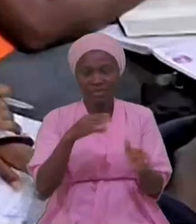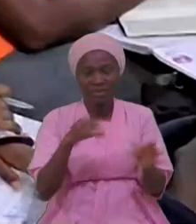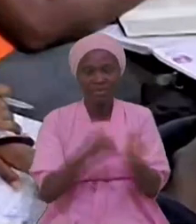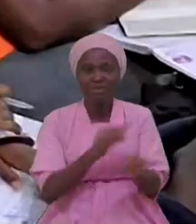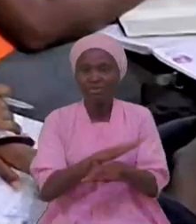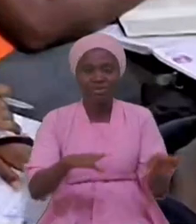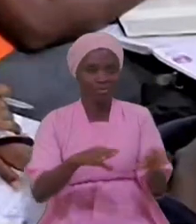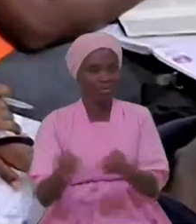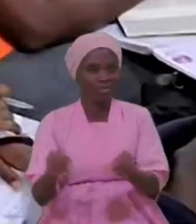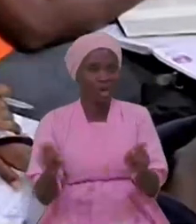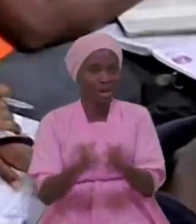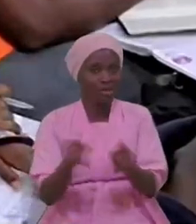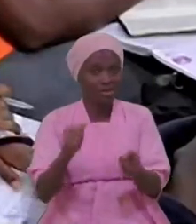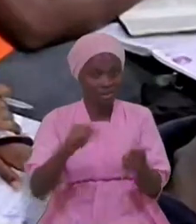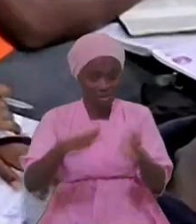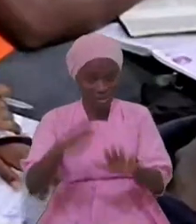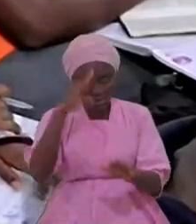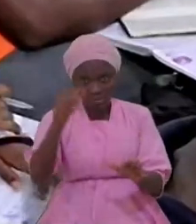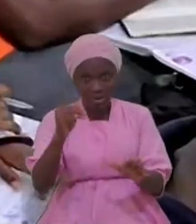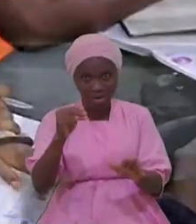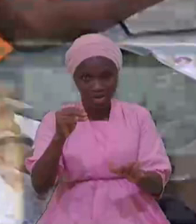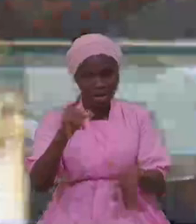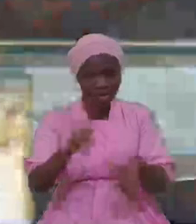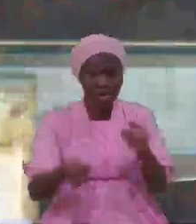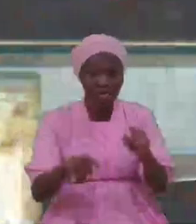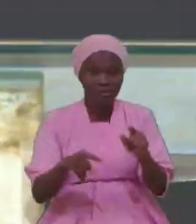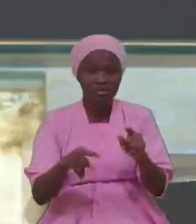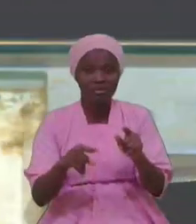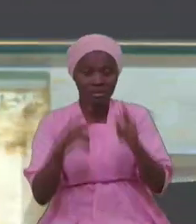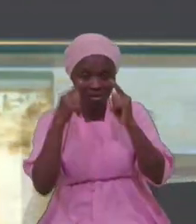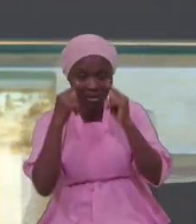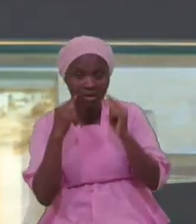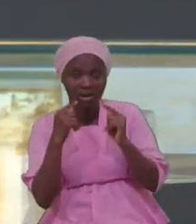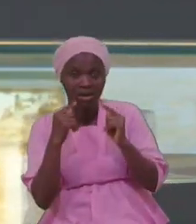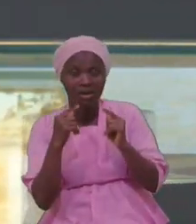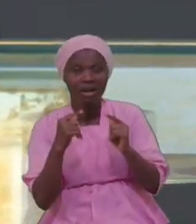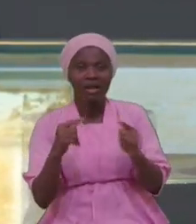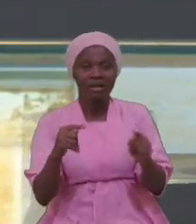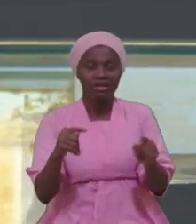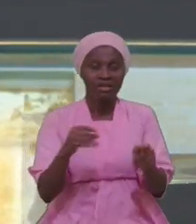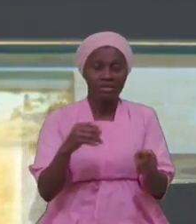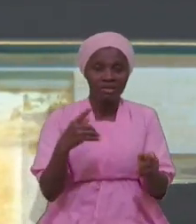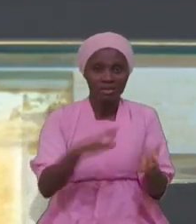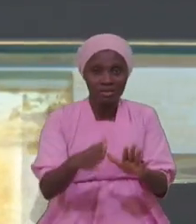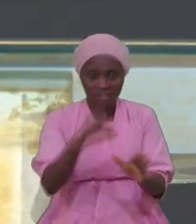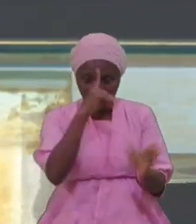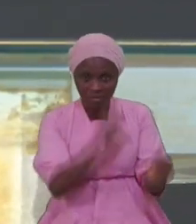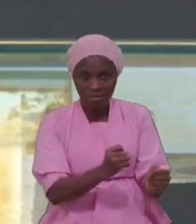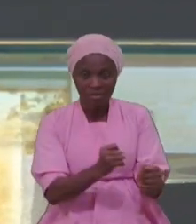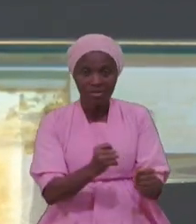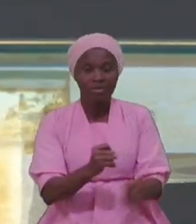déplace pas, l'homme, la foi, là, ne pleure pas, ne se déplace pas comme